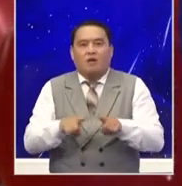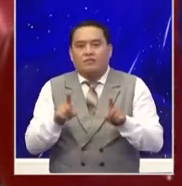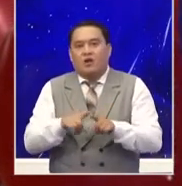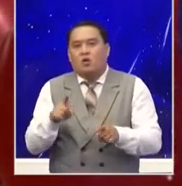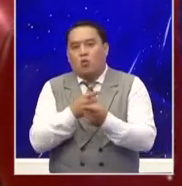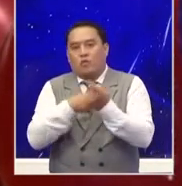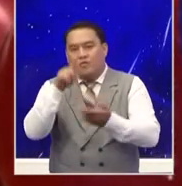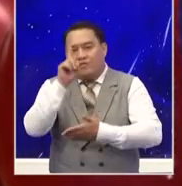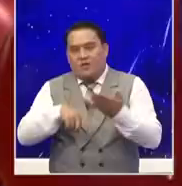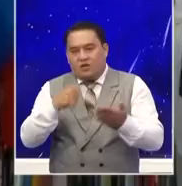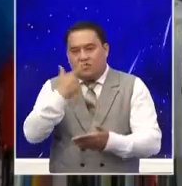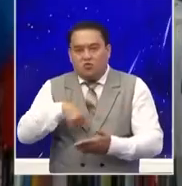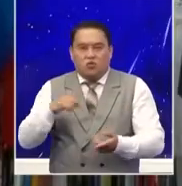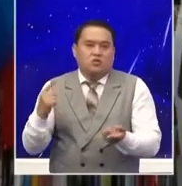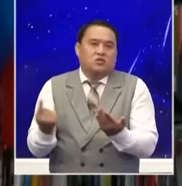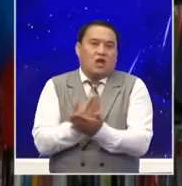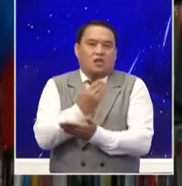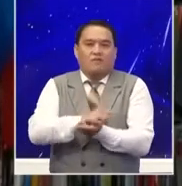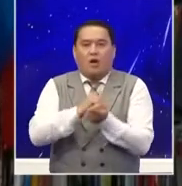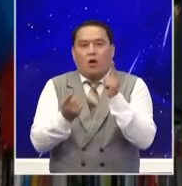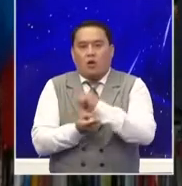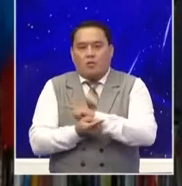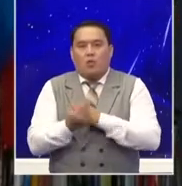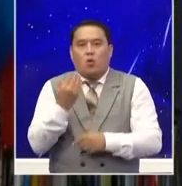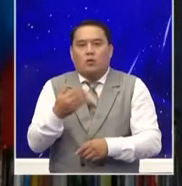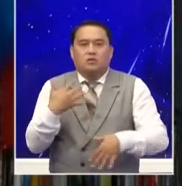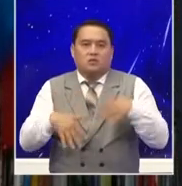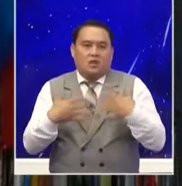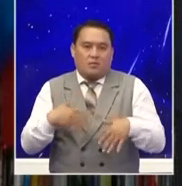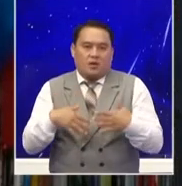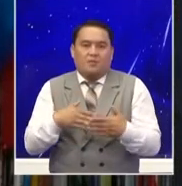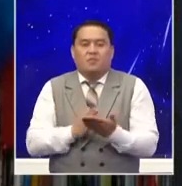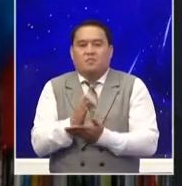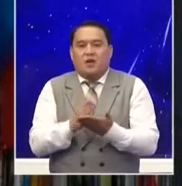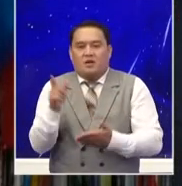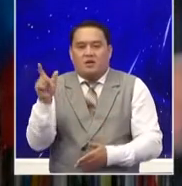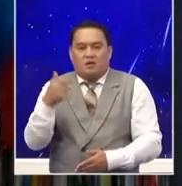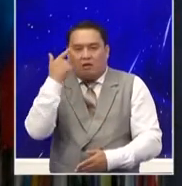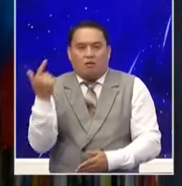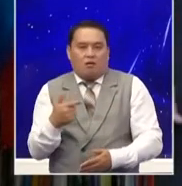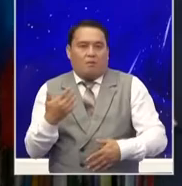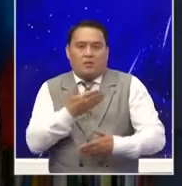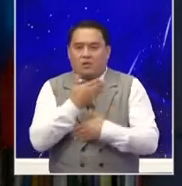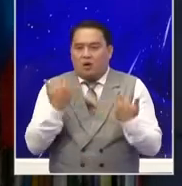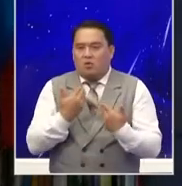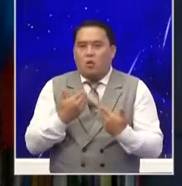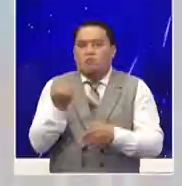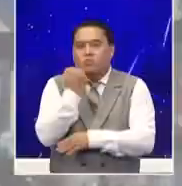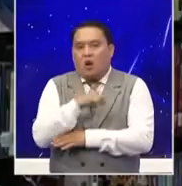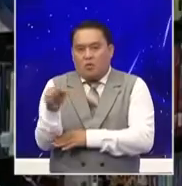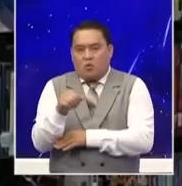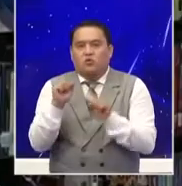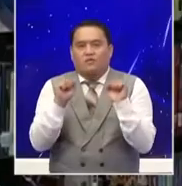заявлял об уверенности в своем переизбрании и называл Байдена слабым политиком. Вместе с тем он допускал возможность победы